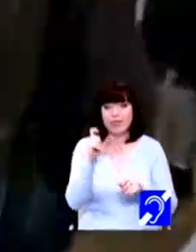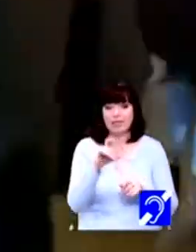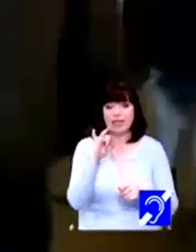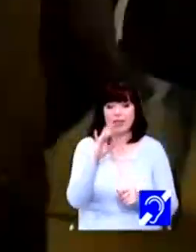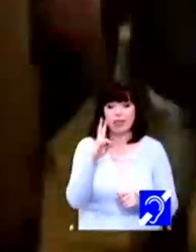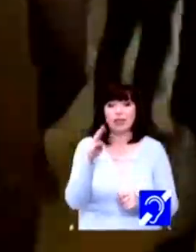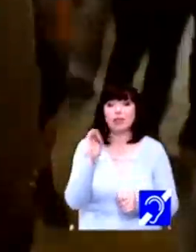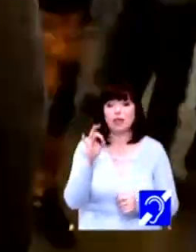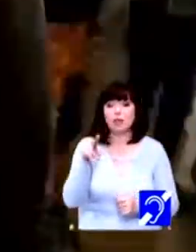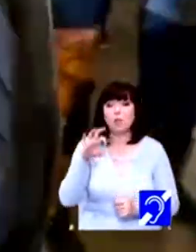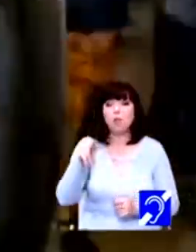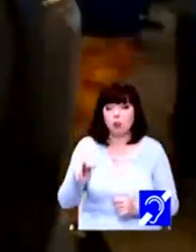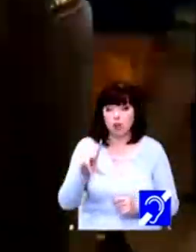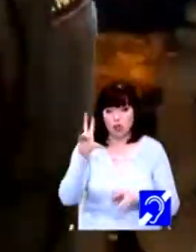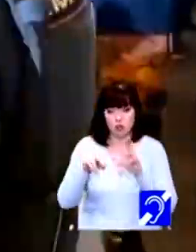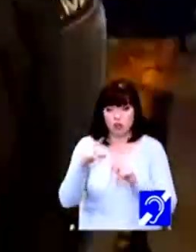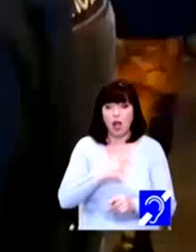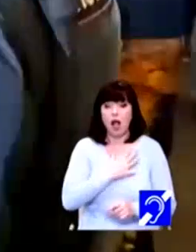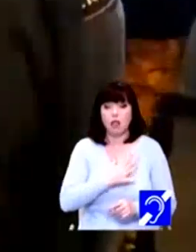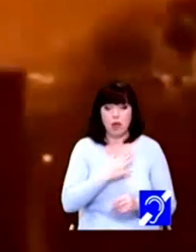la cererea Canadei.